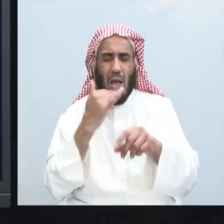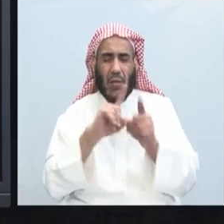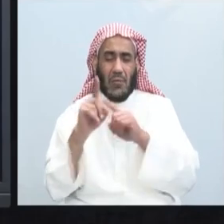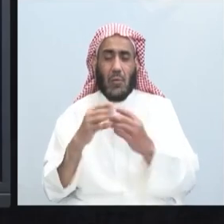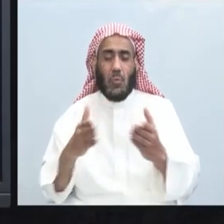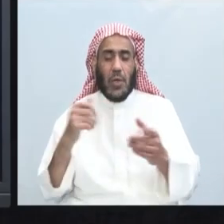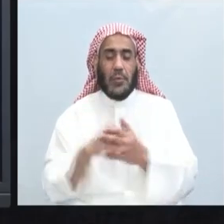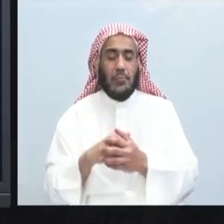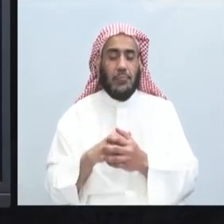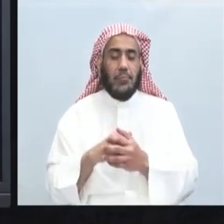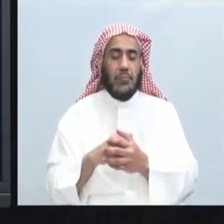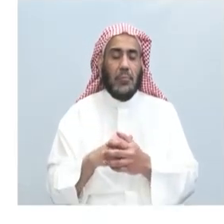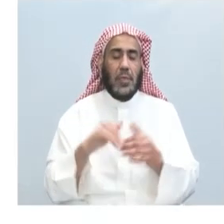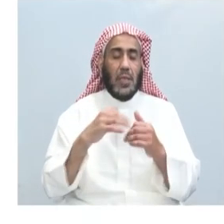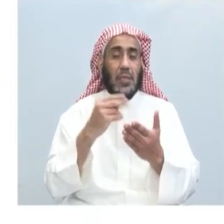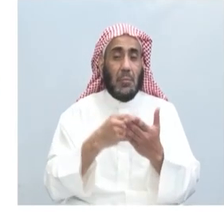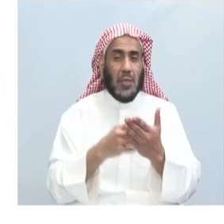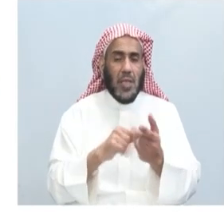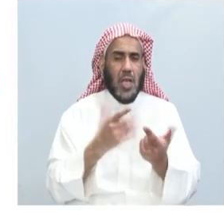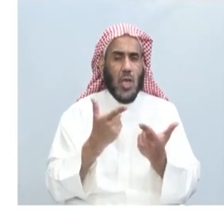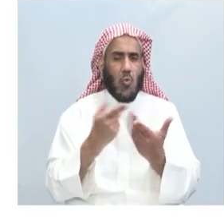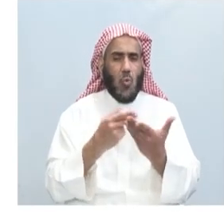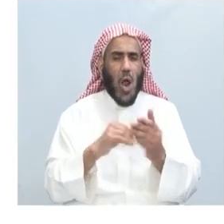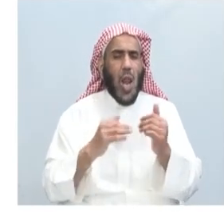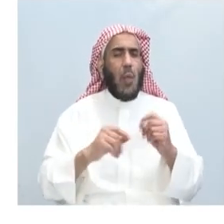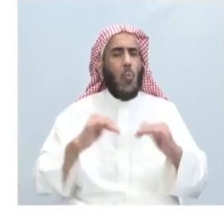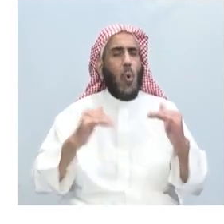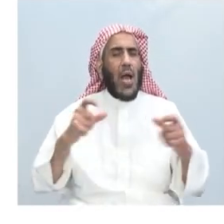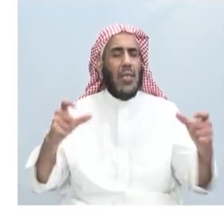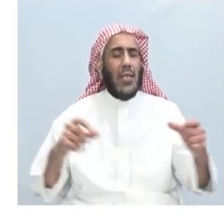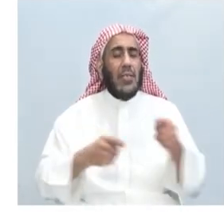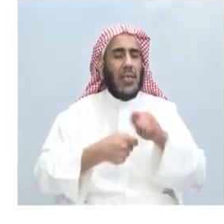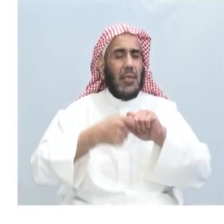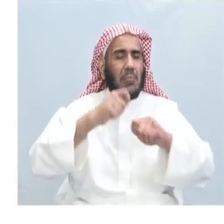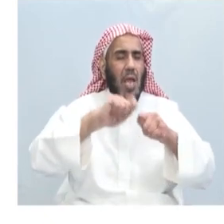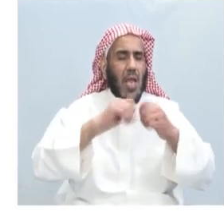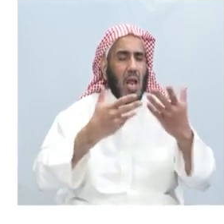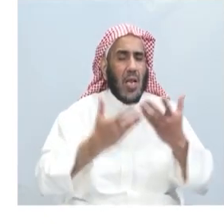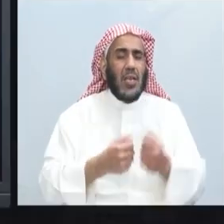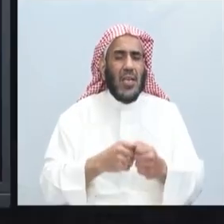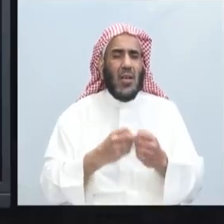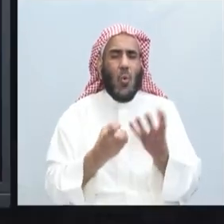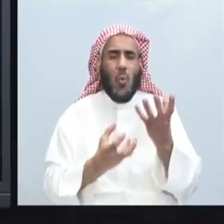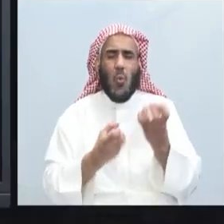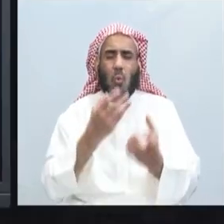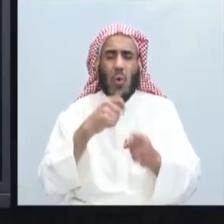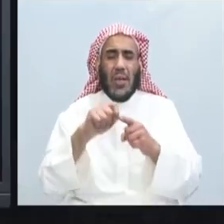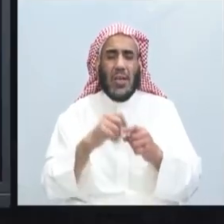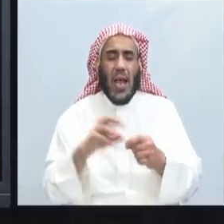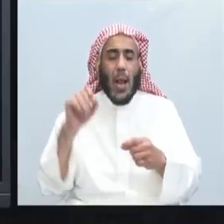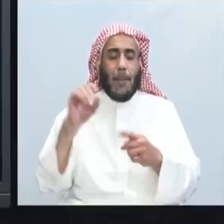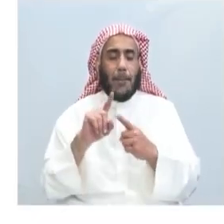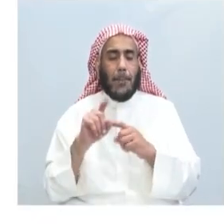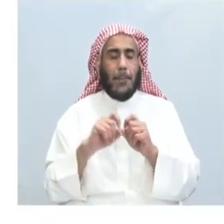المعادله بالتالي هذه هي طريقه كتابه المعادلات الكيميائيه الحراريه حراره الاحتراق او ما يسمى